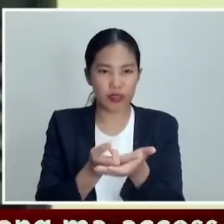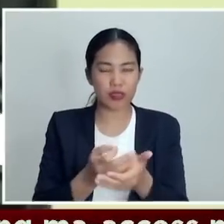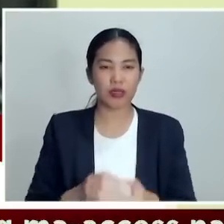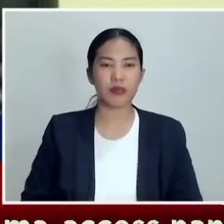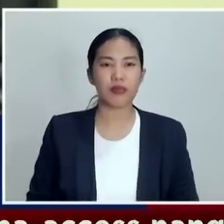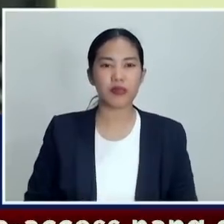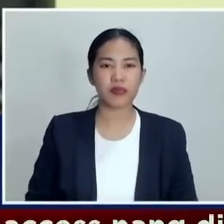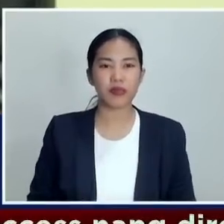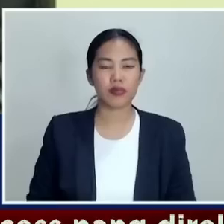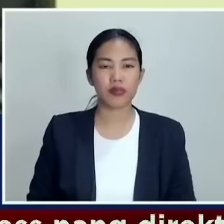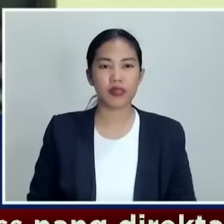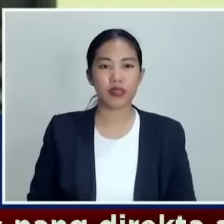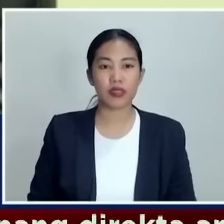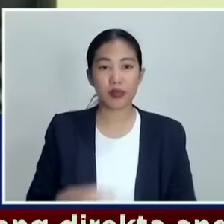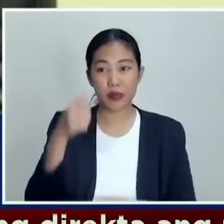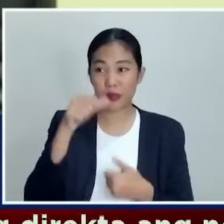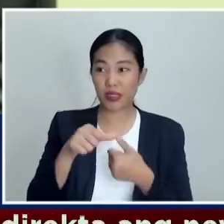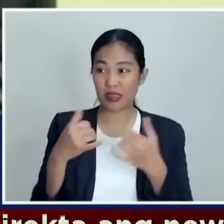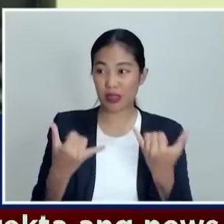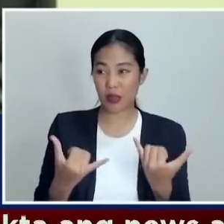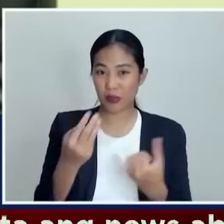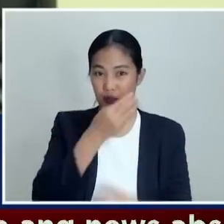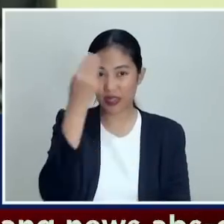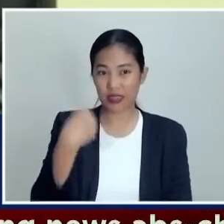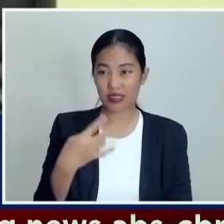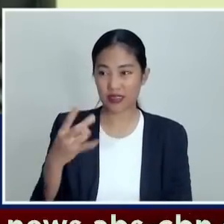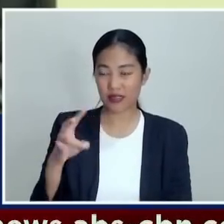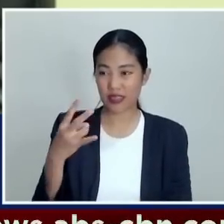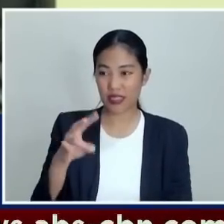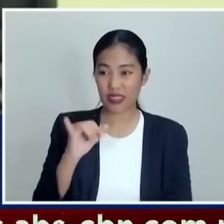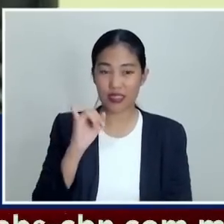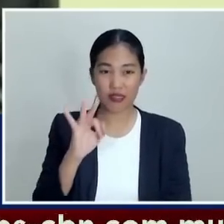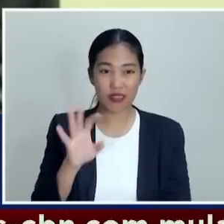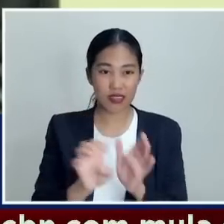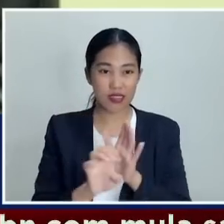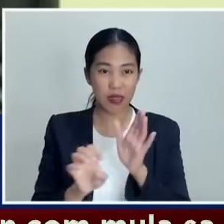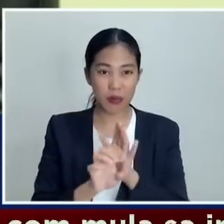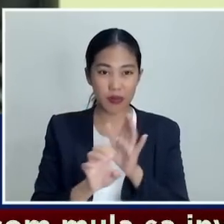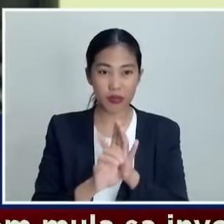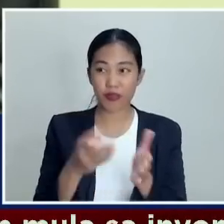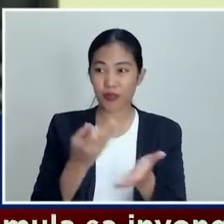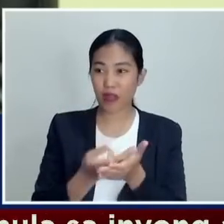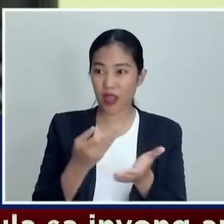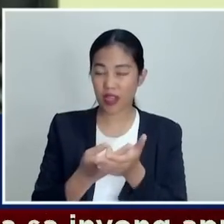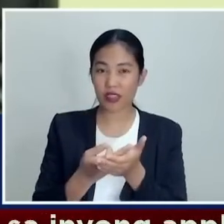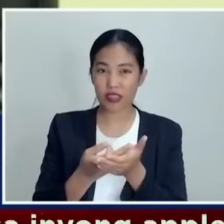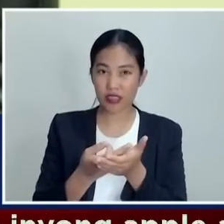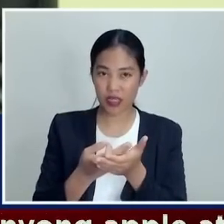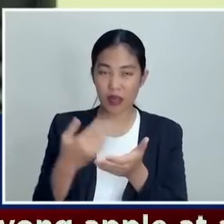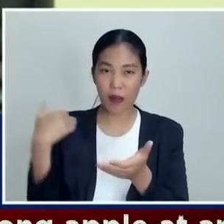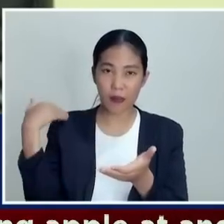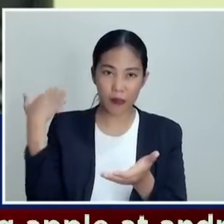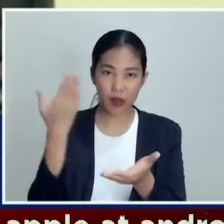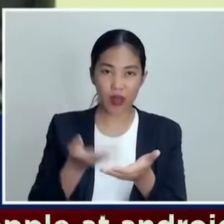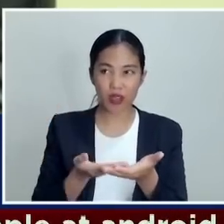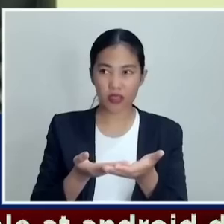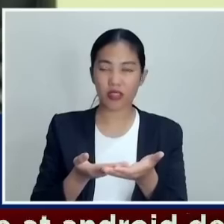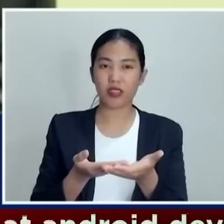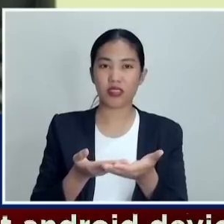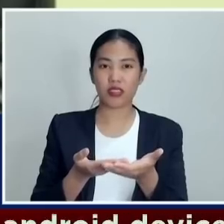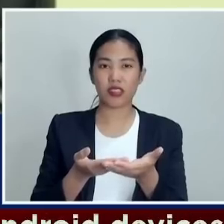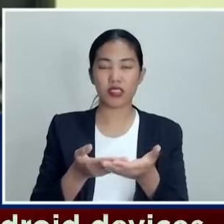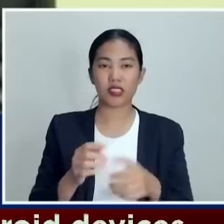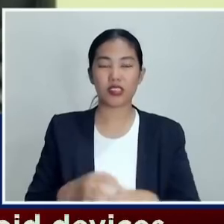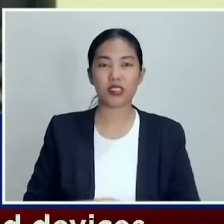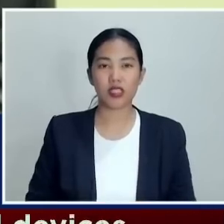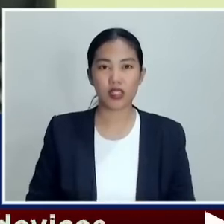already 17, paano kung halimbawa dumating yung fund first week ng April, Holy Week yon.